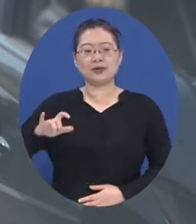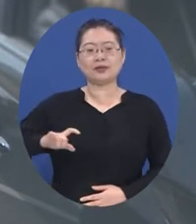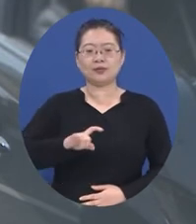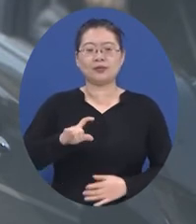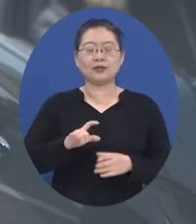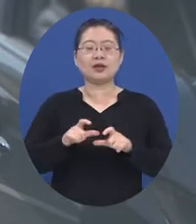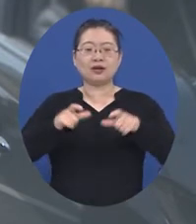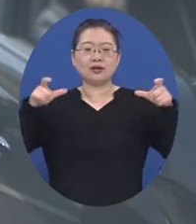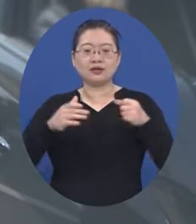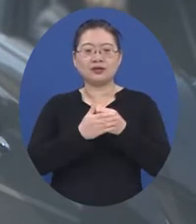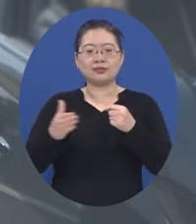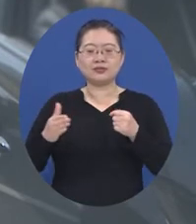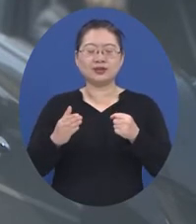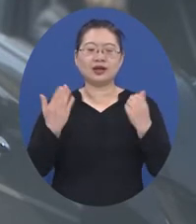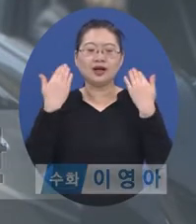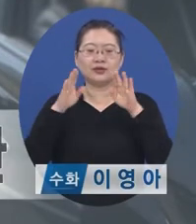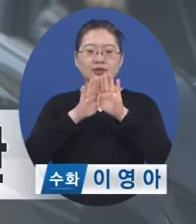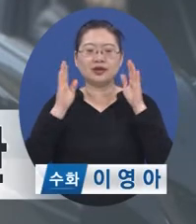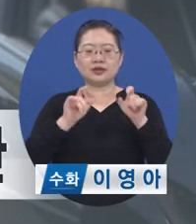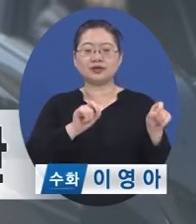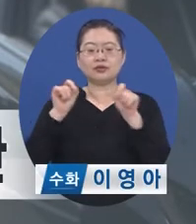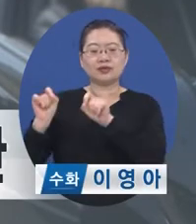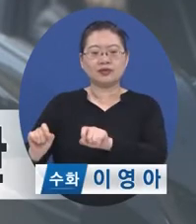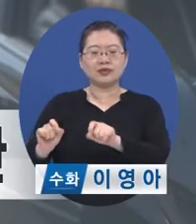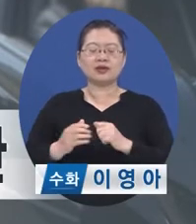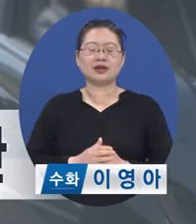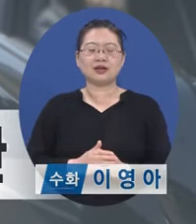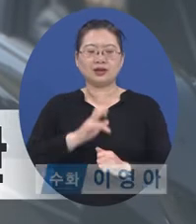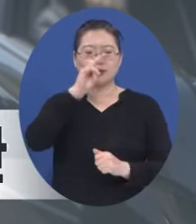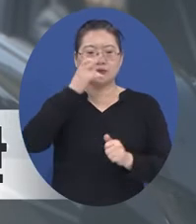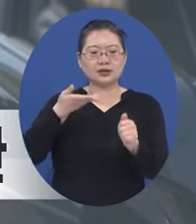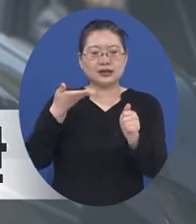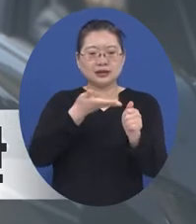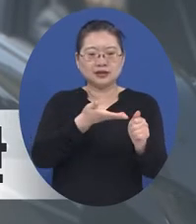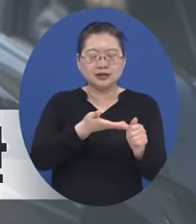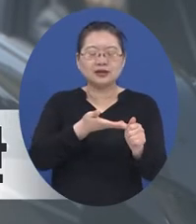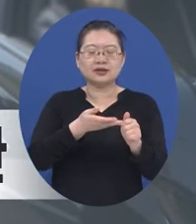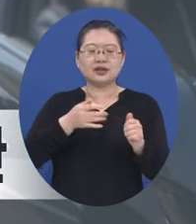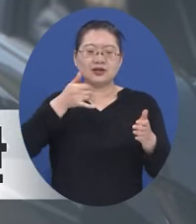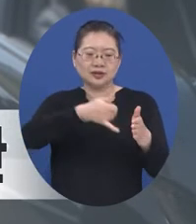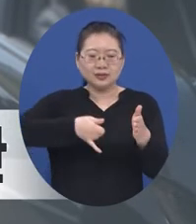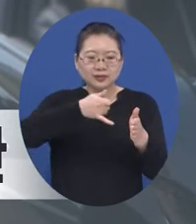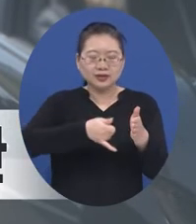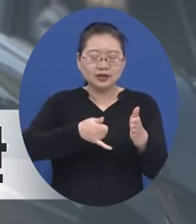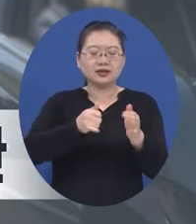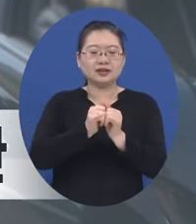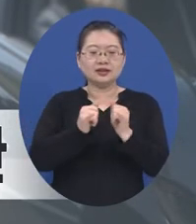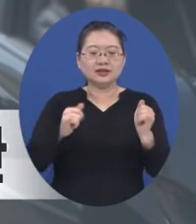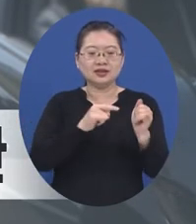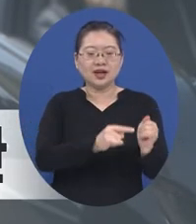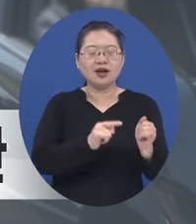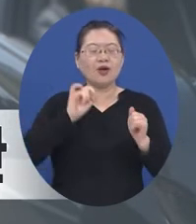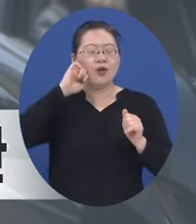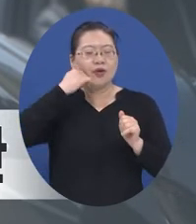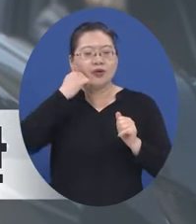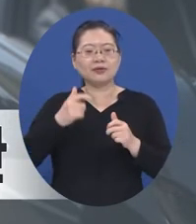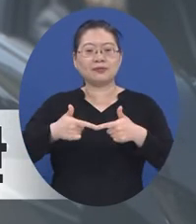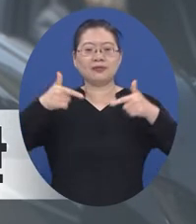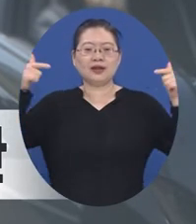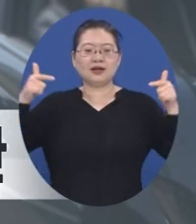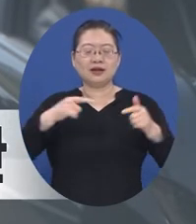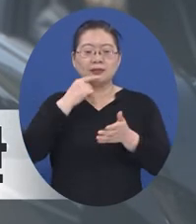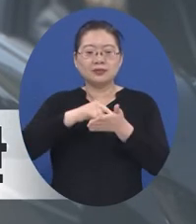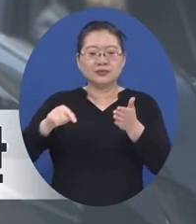코로나19 확산으로 계약이 연기되면서 급식용 농산물 재배 농가들의 어려움이 커지고 있는데요. 경기 지역에서는